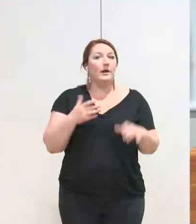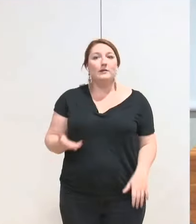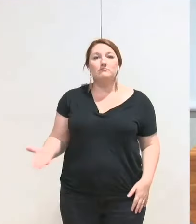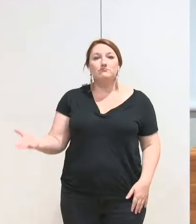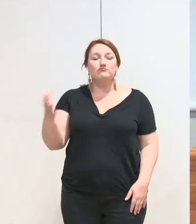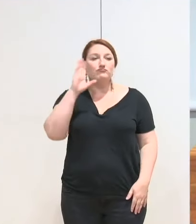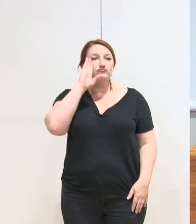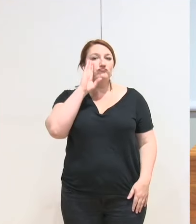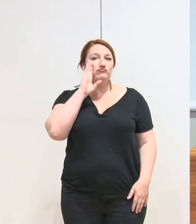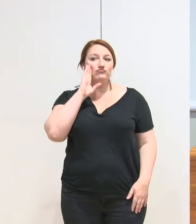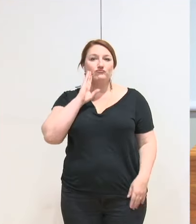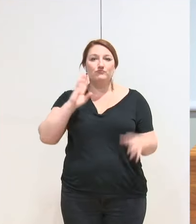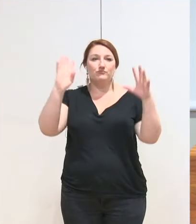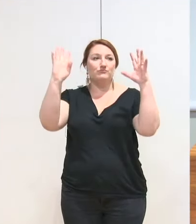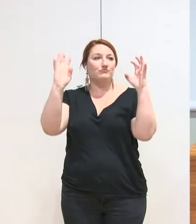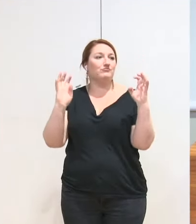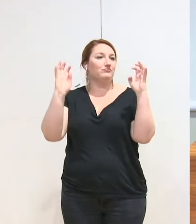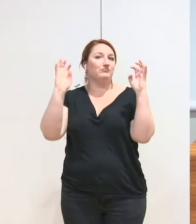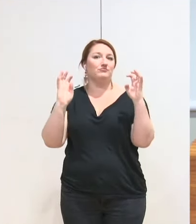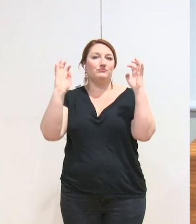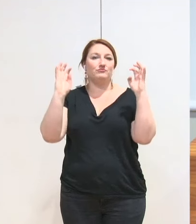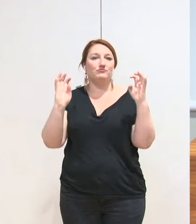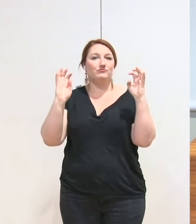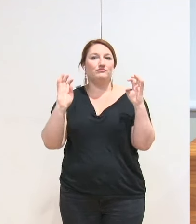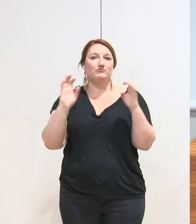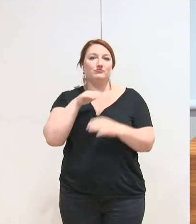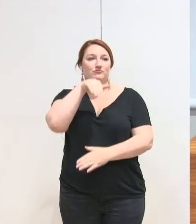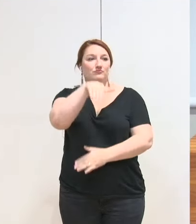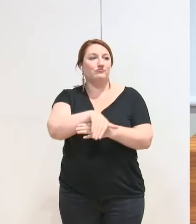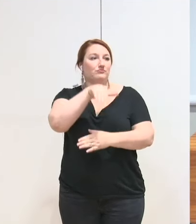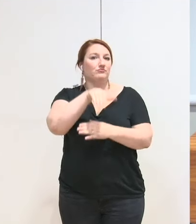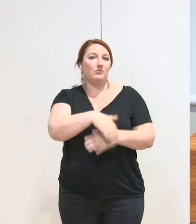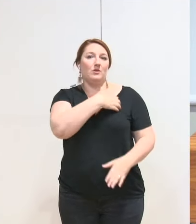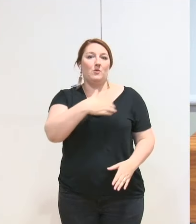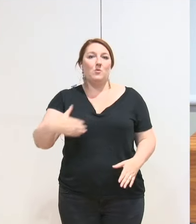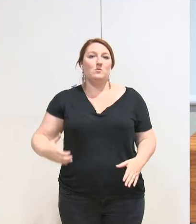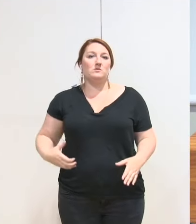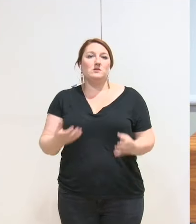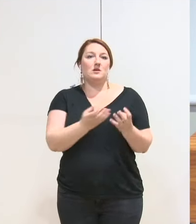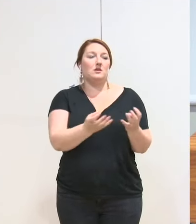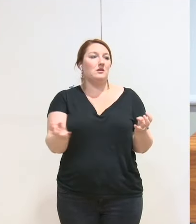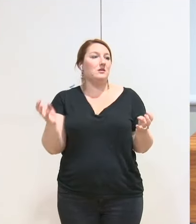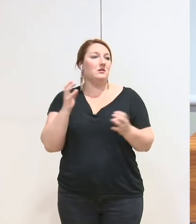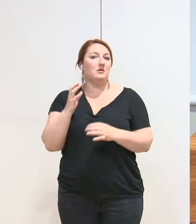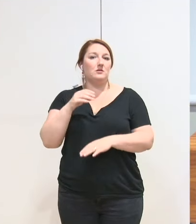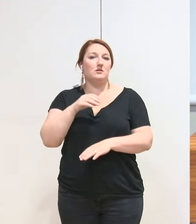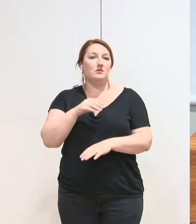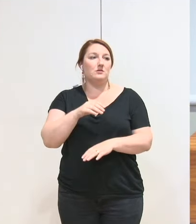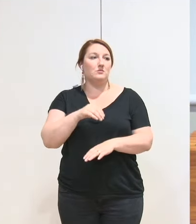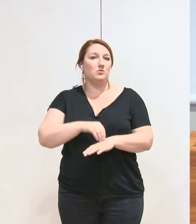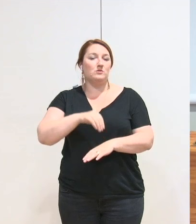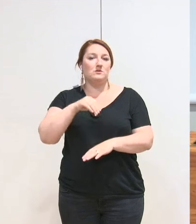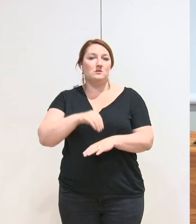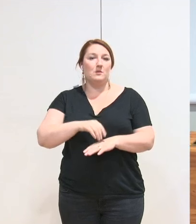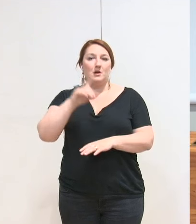propose de vous asseoir nous allons démarrer cette séance du conseil municipal bonjour à tous